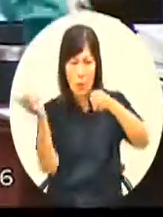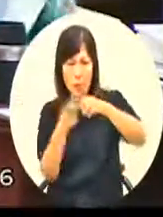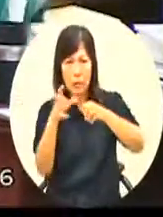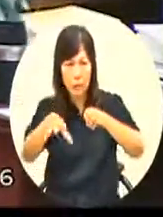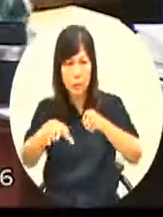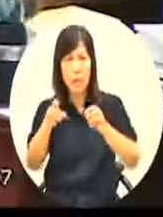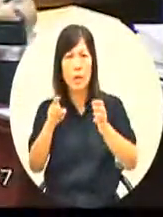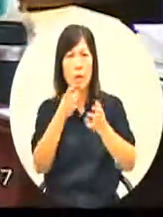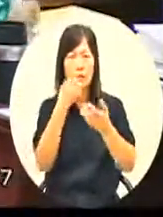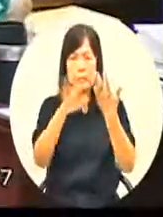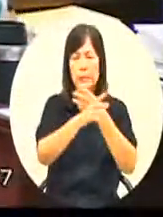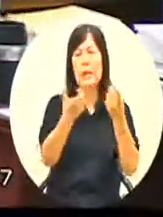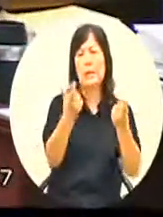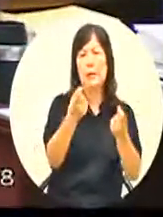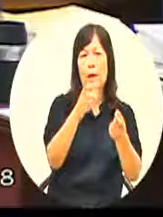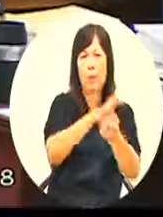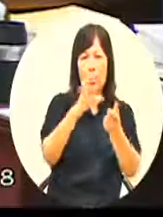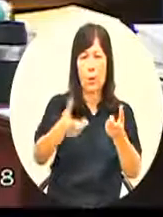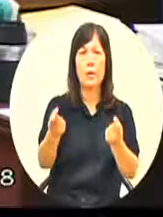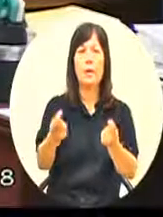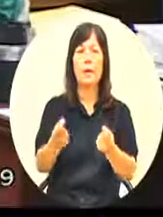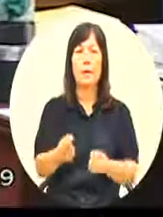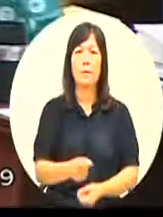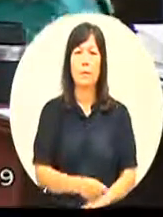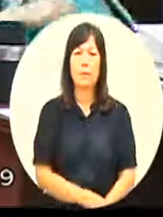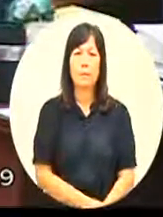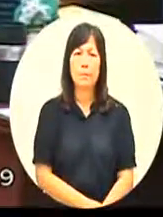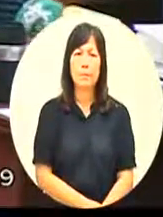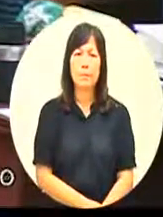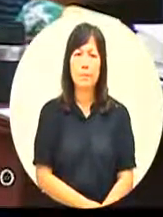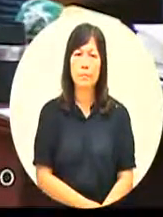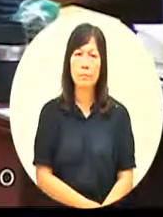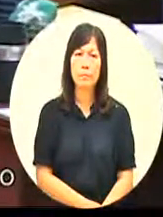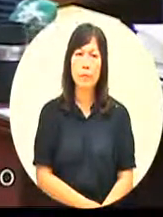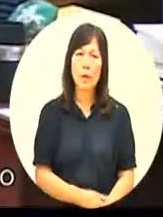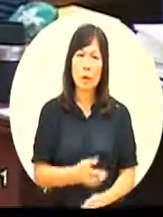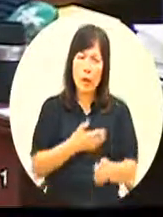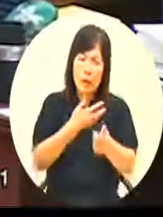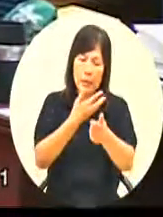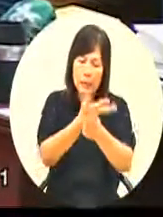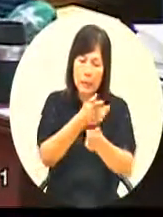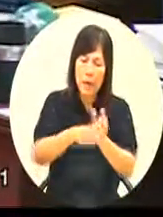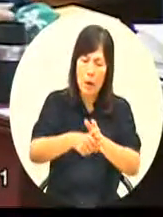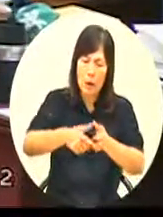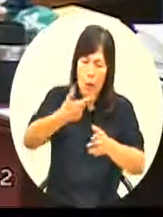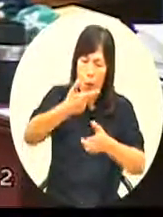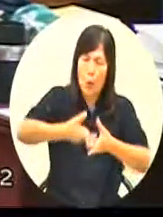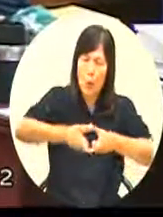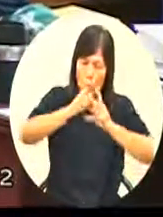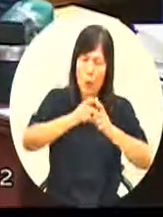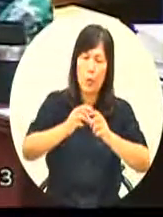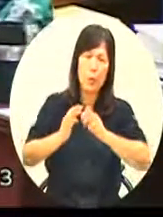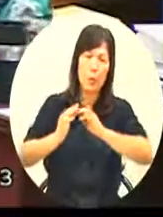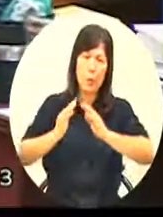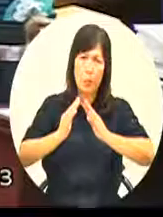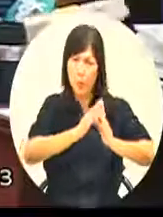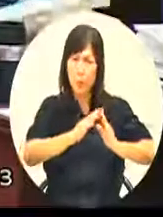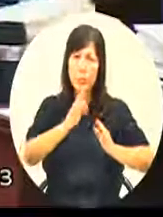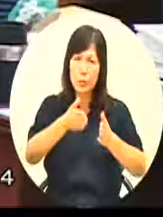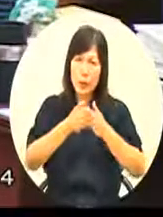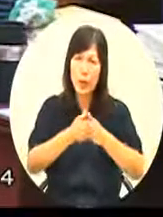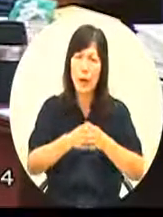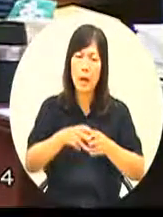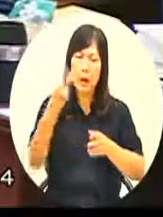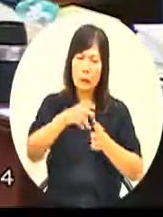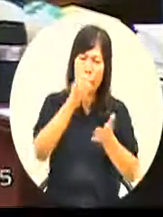有好几个垒球场有这样子的问题。好，那怎么样赶快去复旧，或是用有没有更便